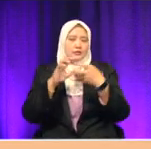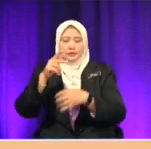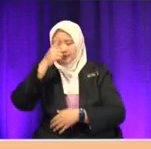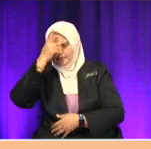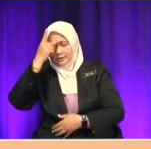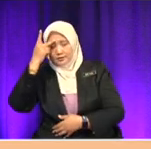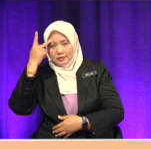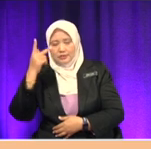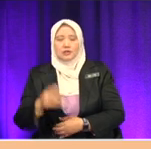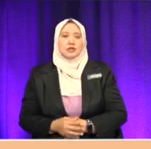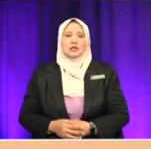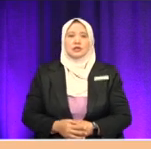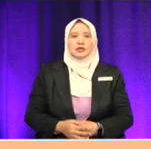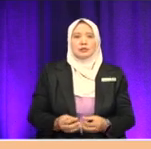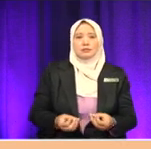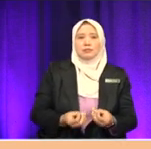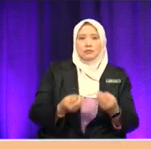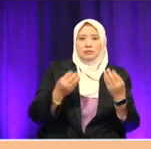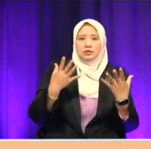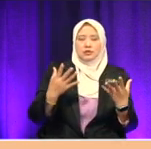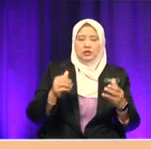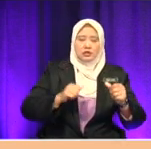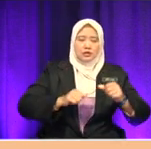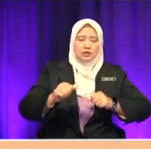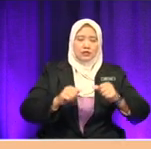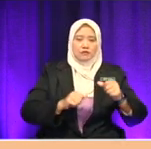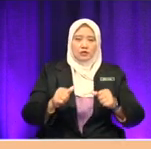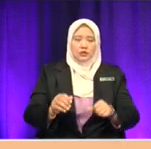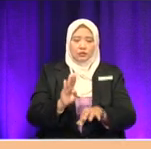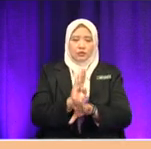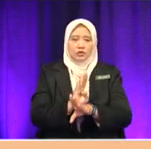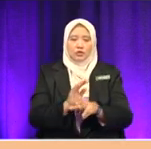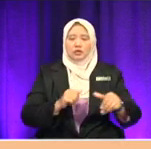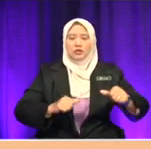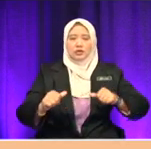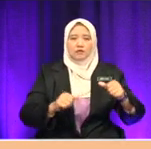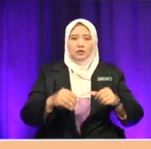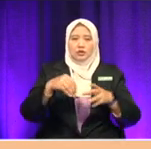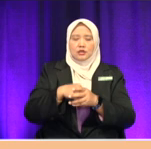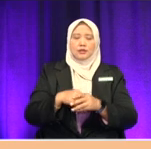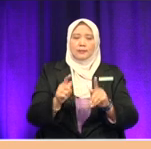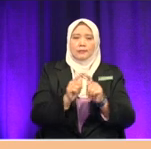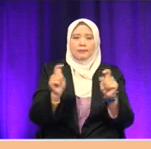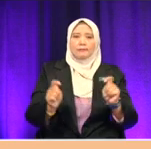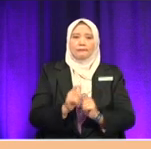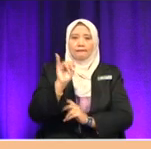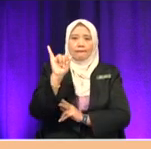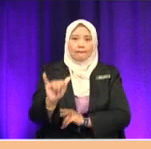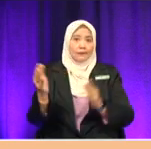seterusnya. Nyatakan pembeli ubah yang terlibat dalam eksperimen ini. Ha, kita ada dua. Siapa nak cuba jawab soalan